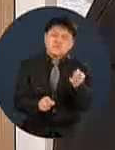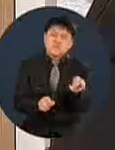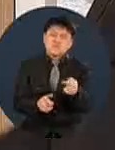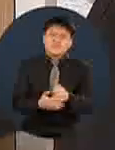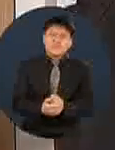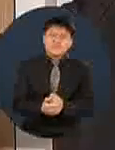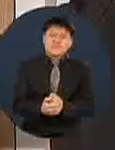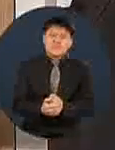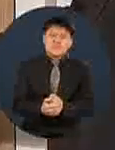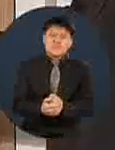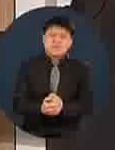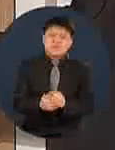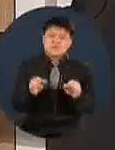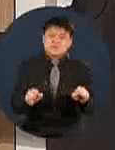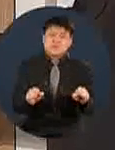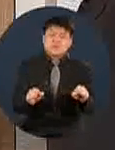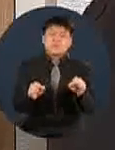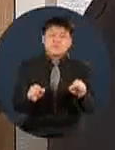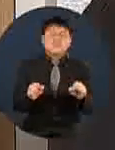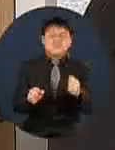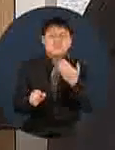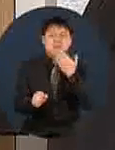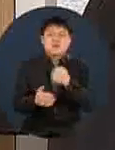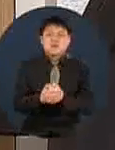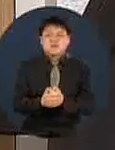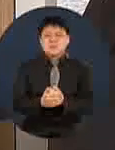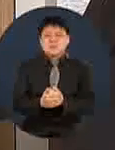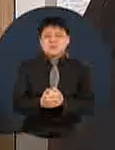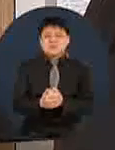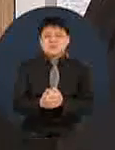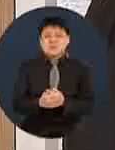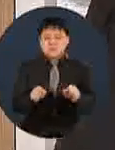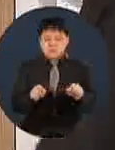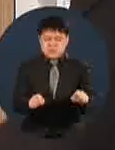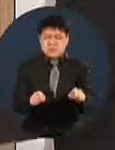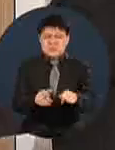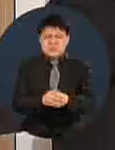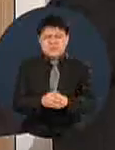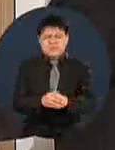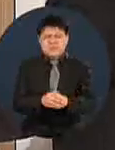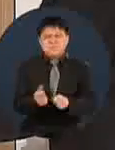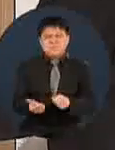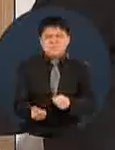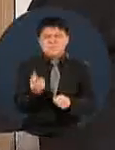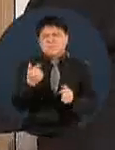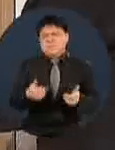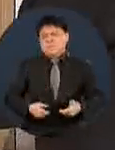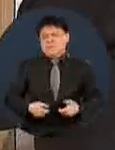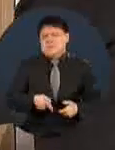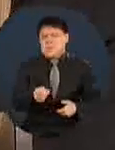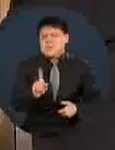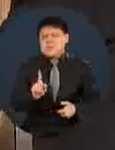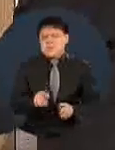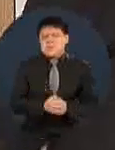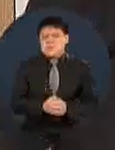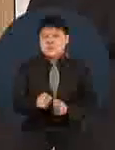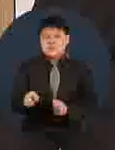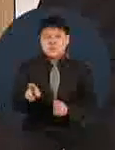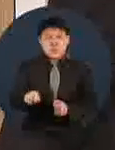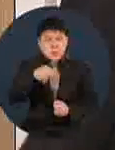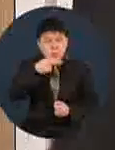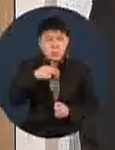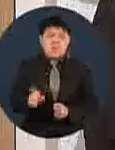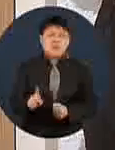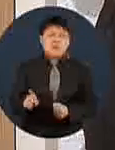해도 사는 데는 지장이 없어 보여요. 그래서 여기를 이렇게 지금 침공하는 것이 급선무였다고 네. 생각합니다. 여기를 안 뒀기